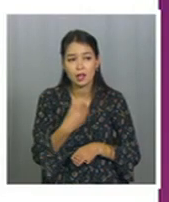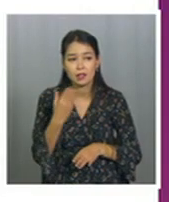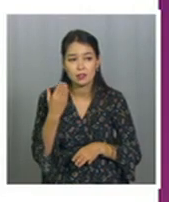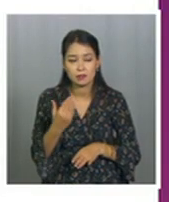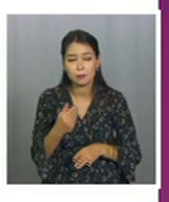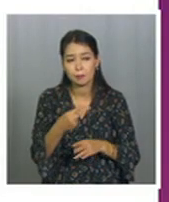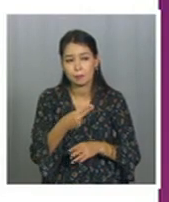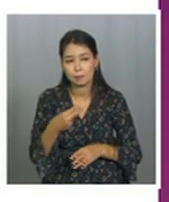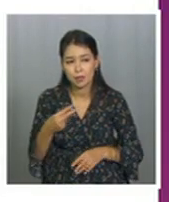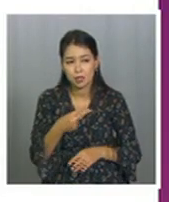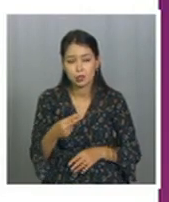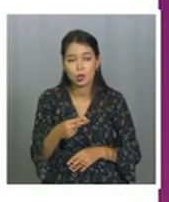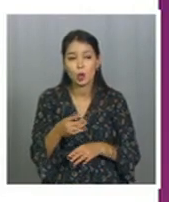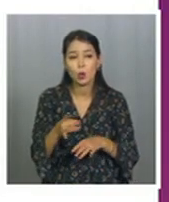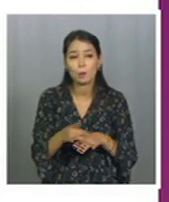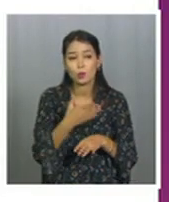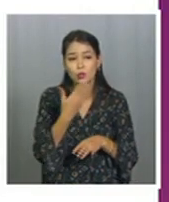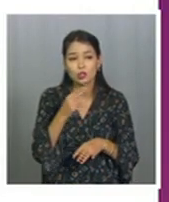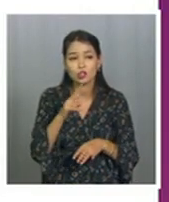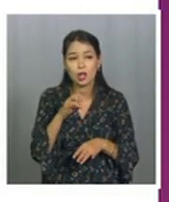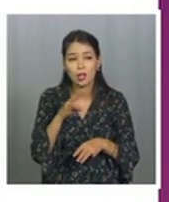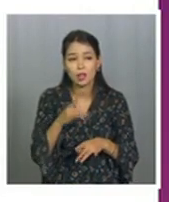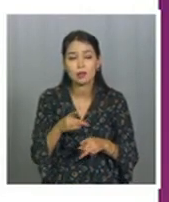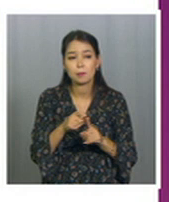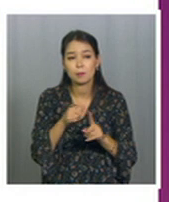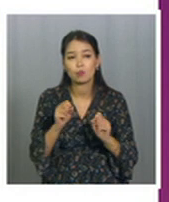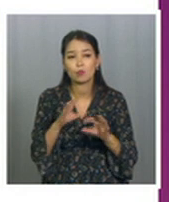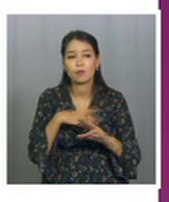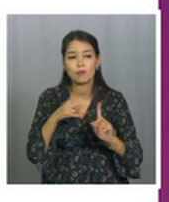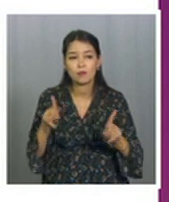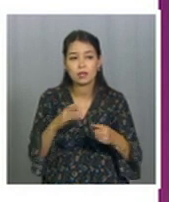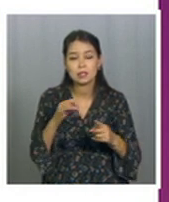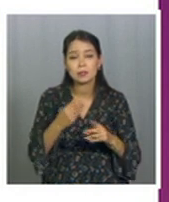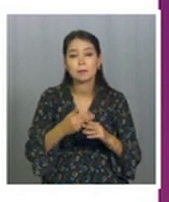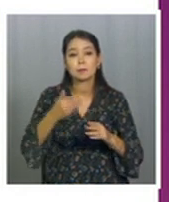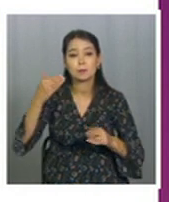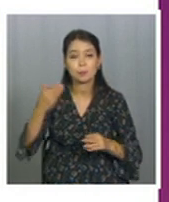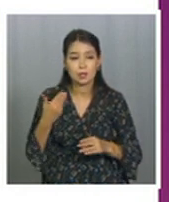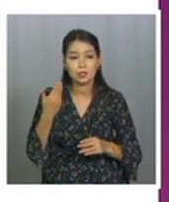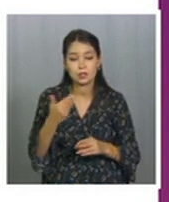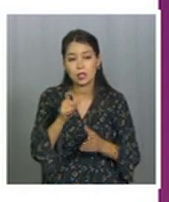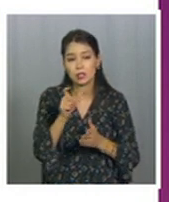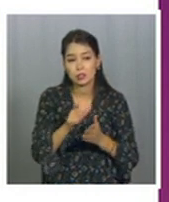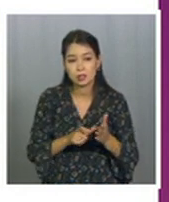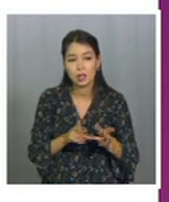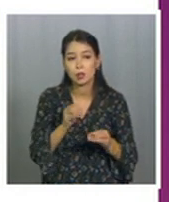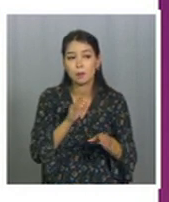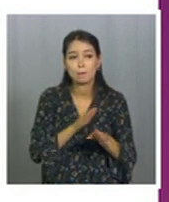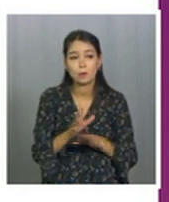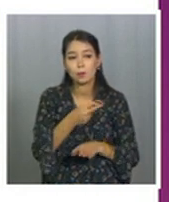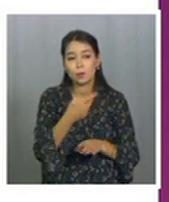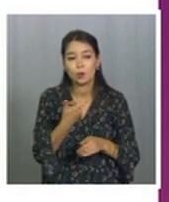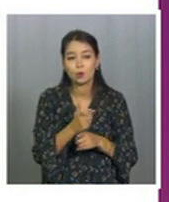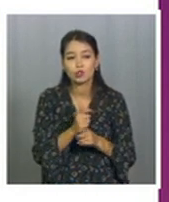предложения. Пропущенные члены предложения могут восстанавливаться из предыдущего контекста. Неполные предложения очень